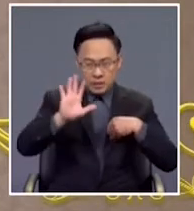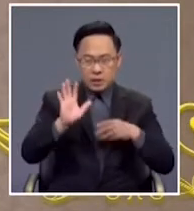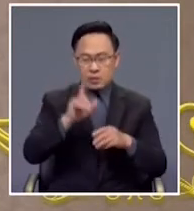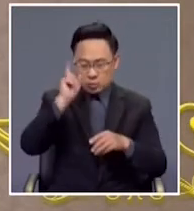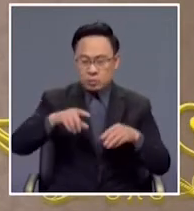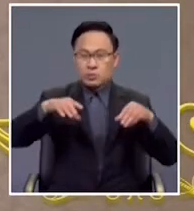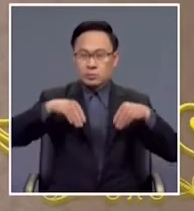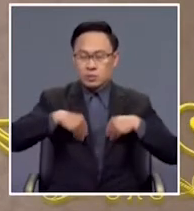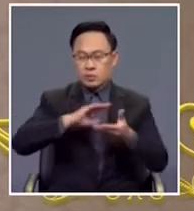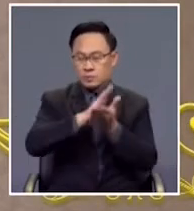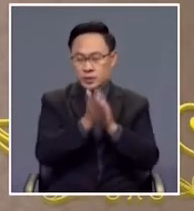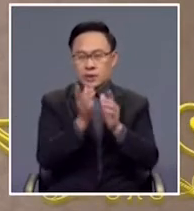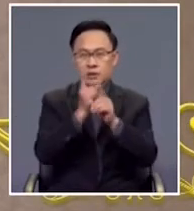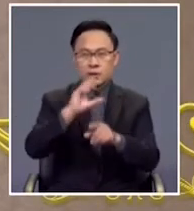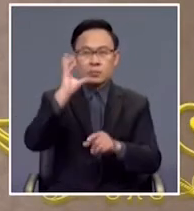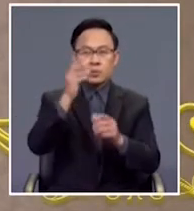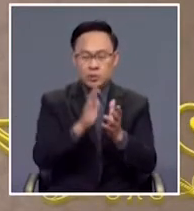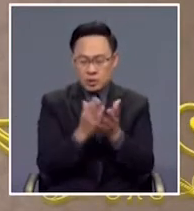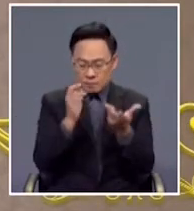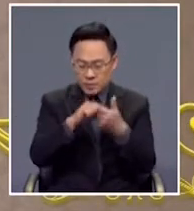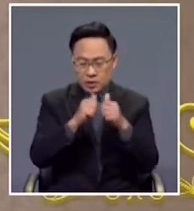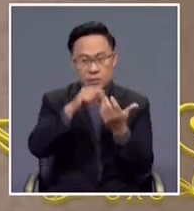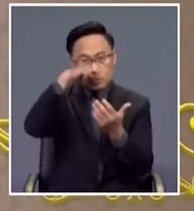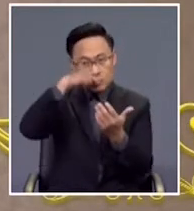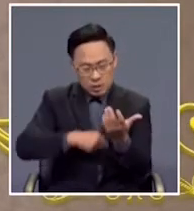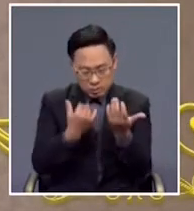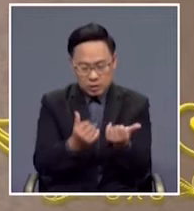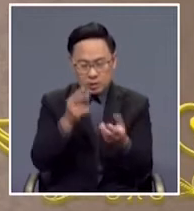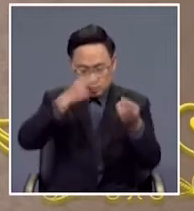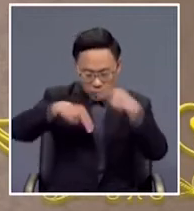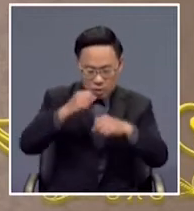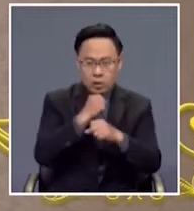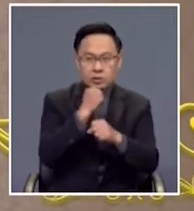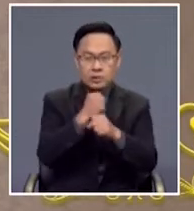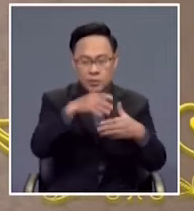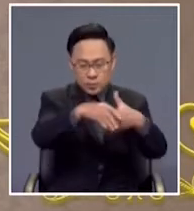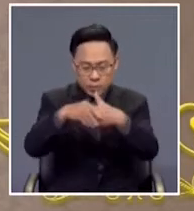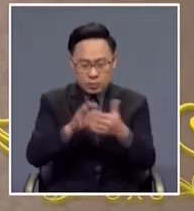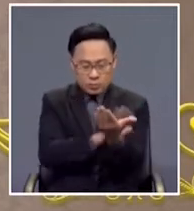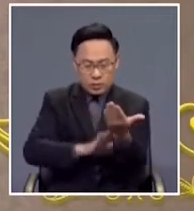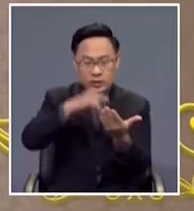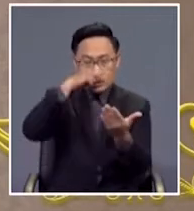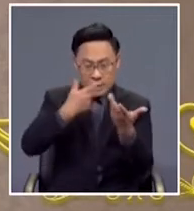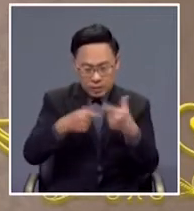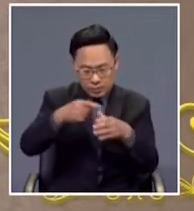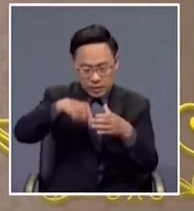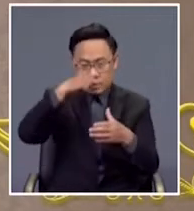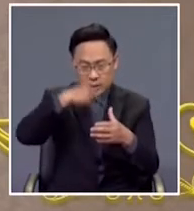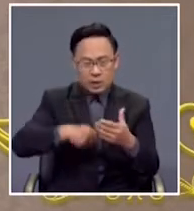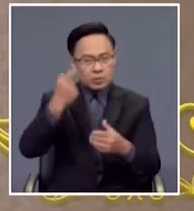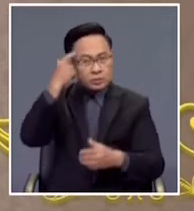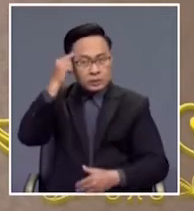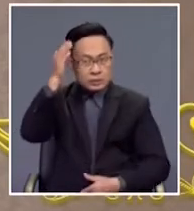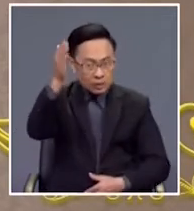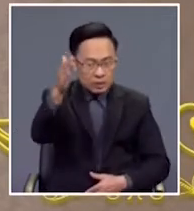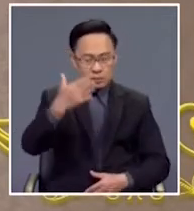ในวันนี้ไม่ใช่เพียงการรักษาความสงบเรียบร้อยและการสร้างความปรองดองของคนในชาติเท่านั้นแต่เราจะต้องมองไปข้างหน้า